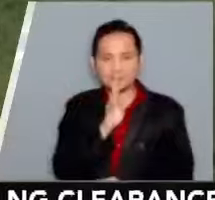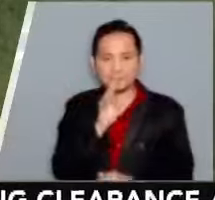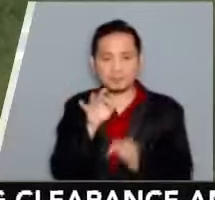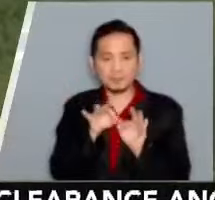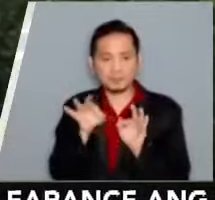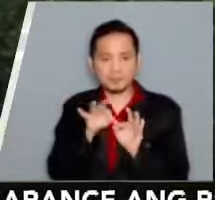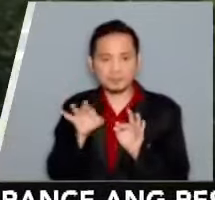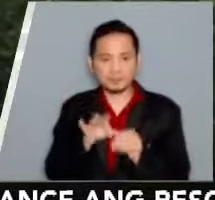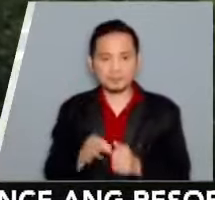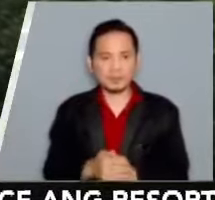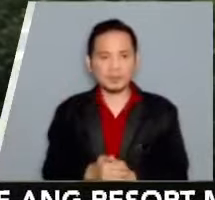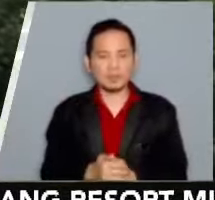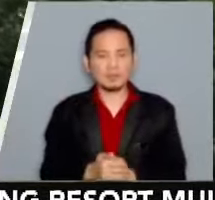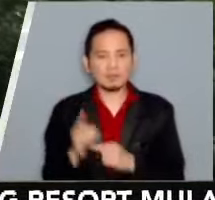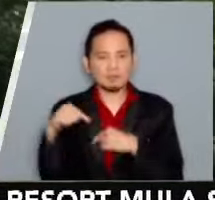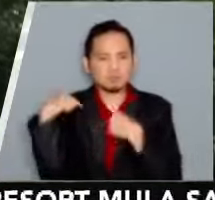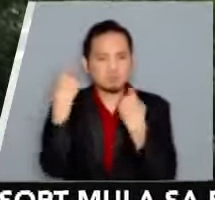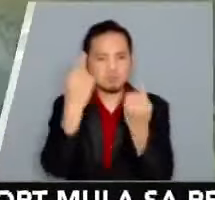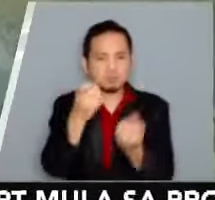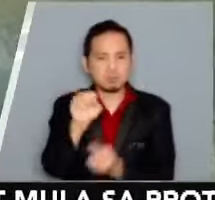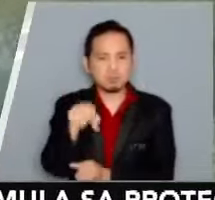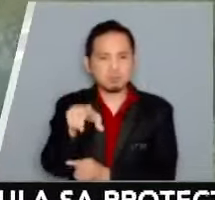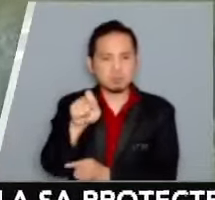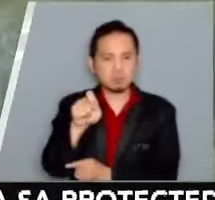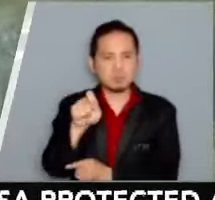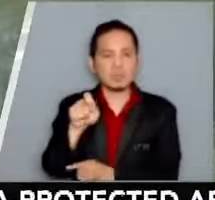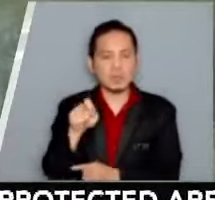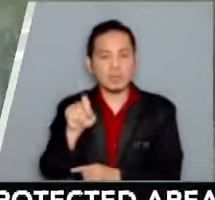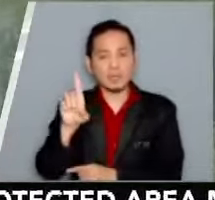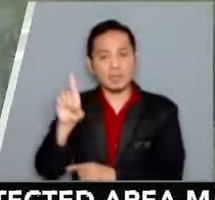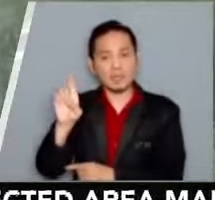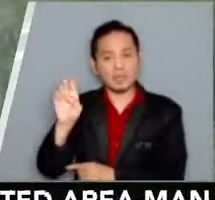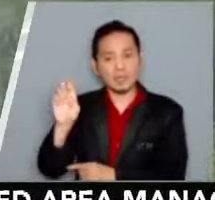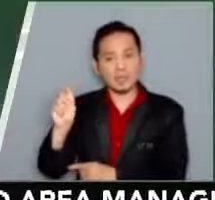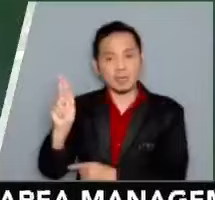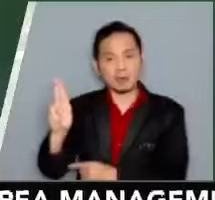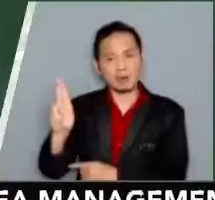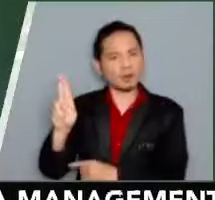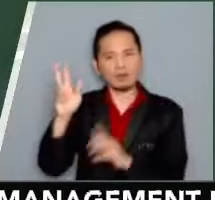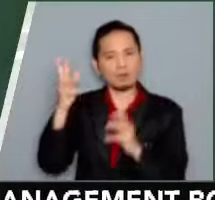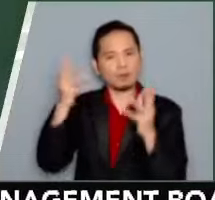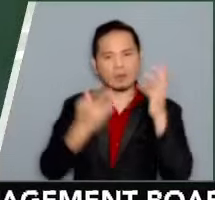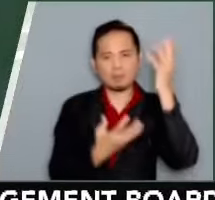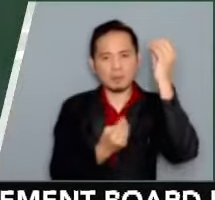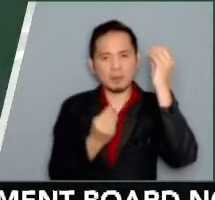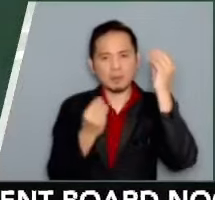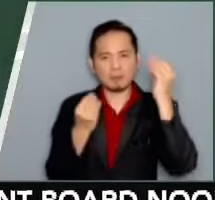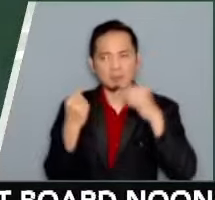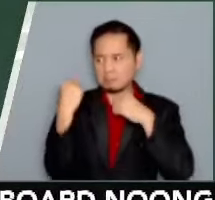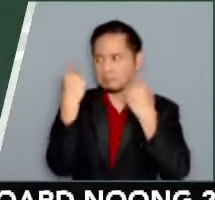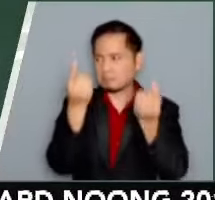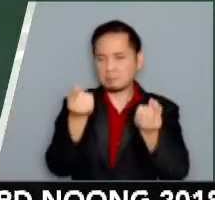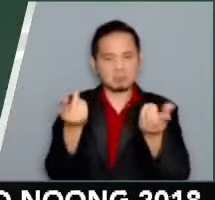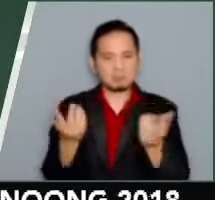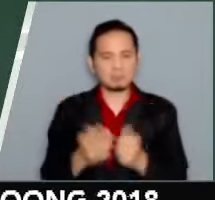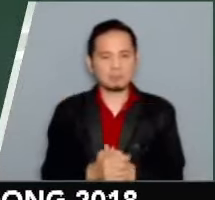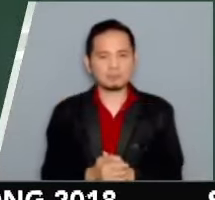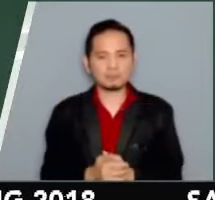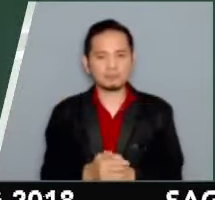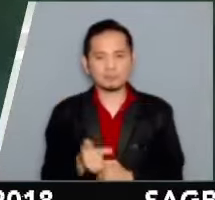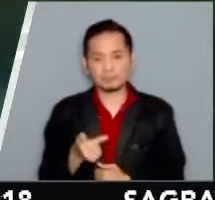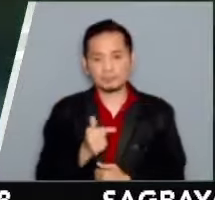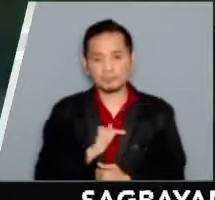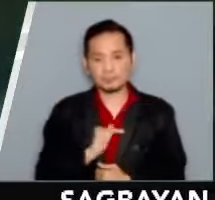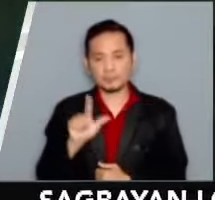na update from until na pumutok na naman ulit ito ngayon kapwa rin sinabi ng provincial lgu at municipal